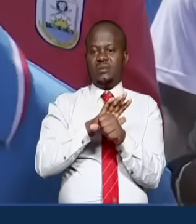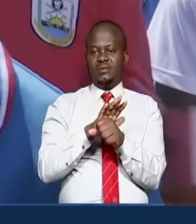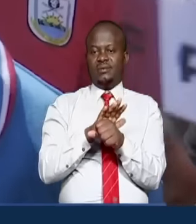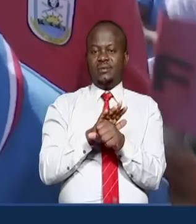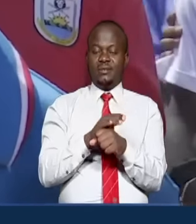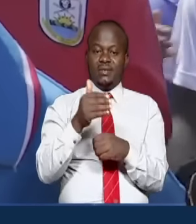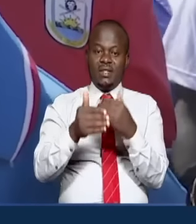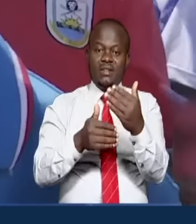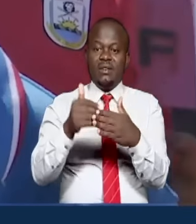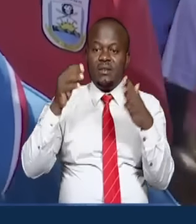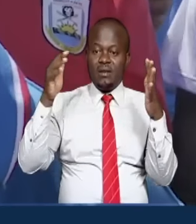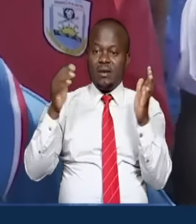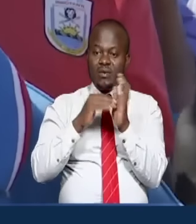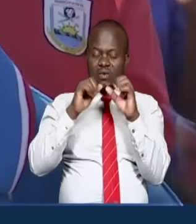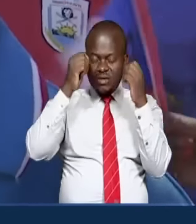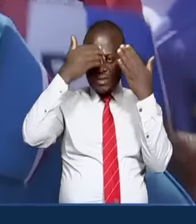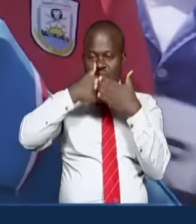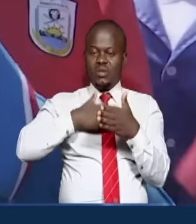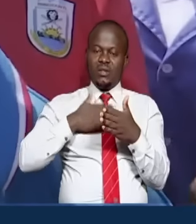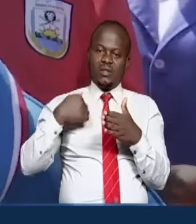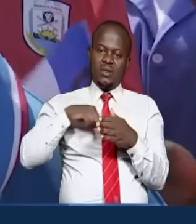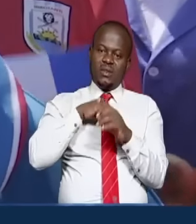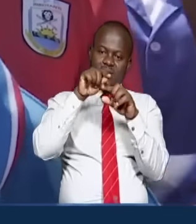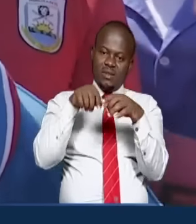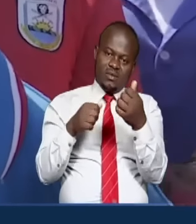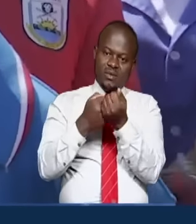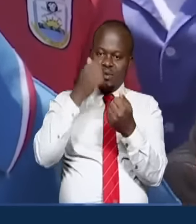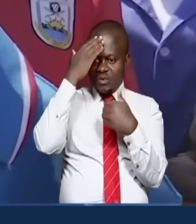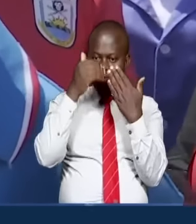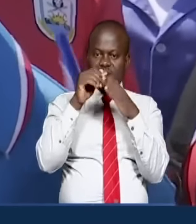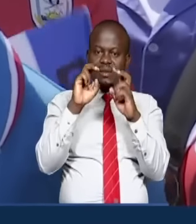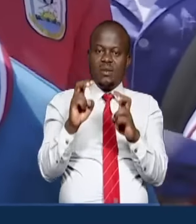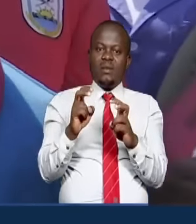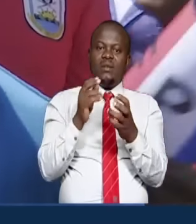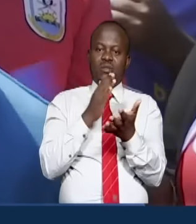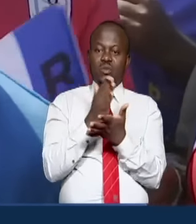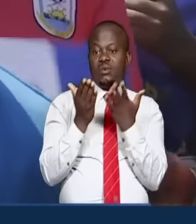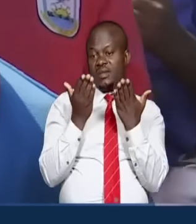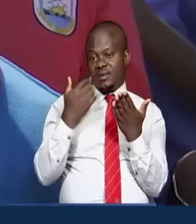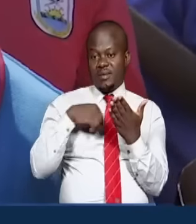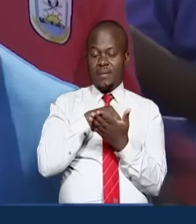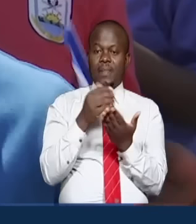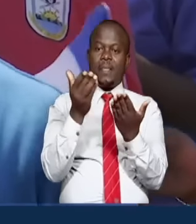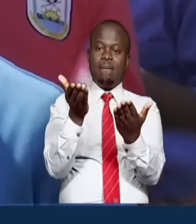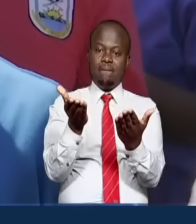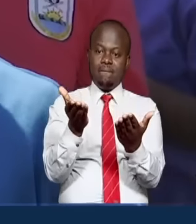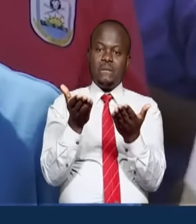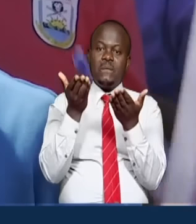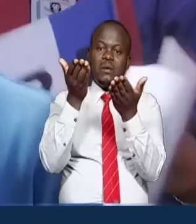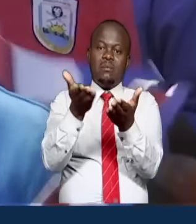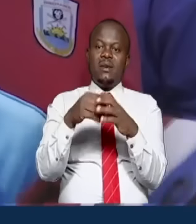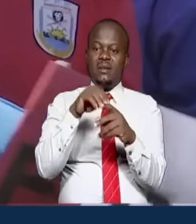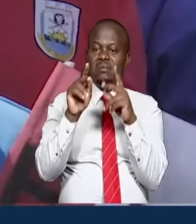rurerure ariko nafashe ijoro ryanjye ngendaza. Nza kumushyigikira kugira ngo byibuze mbe mpari. Mbe mpari mu